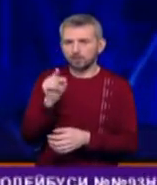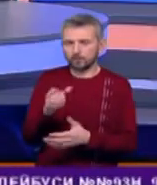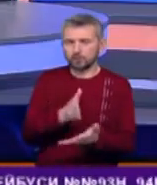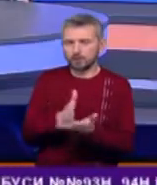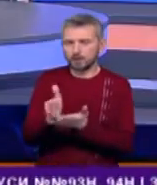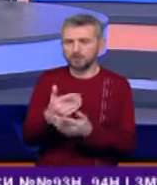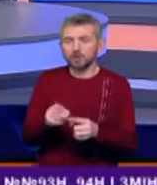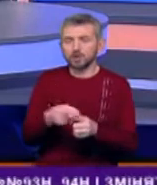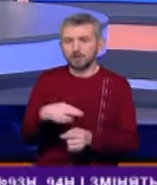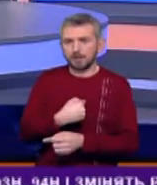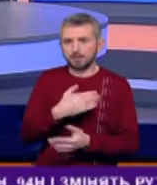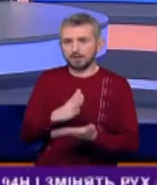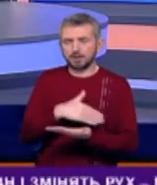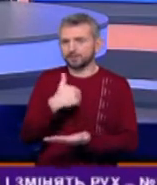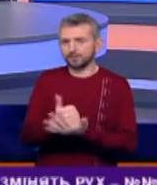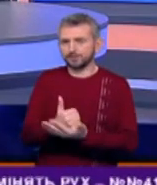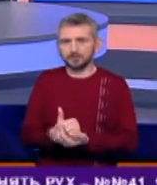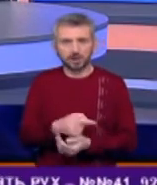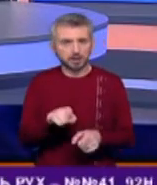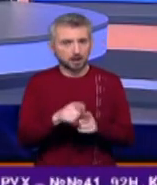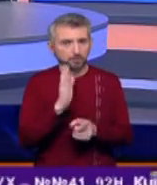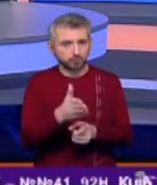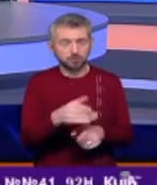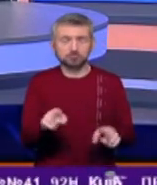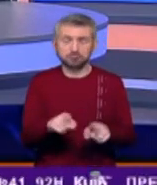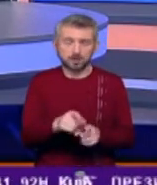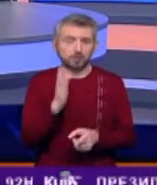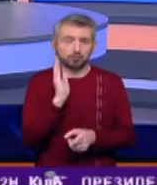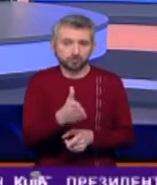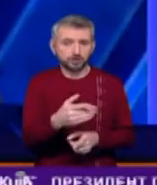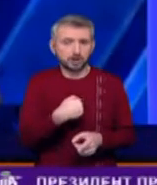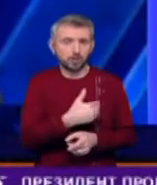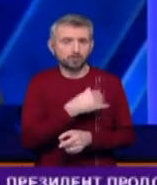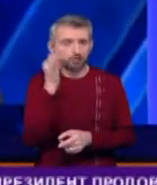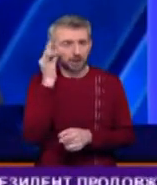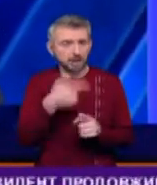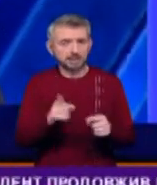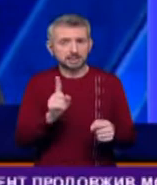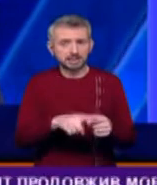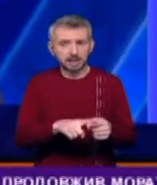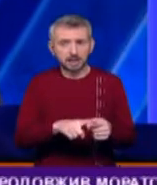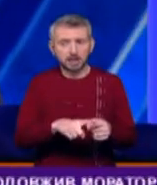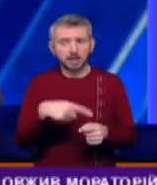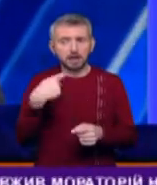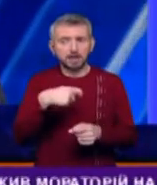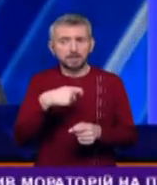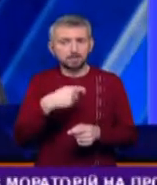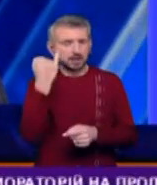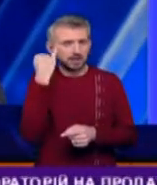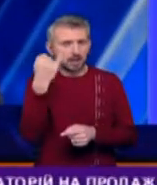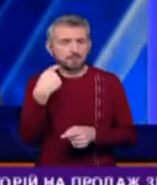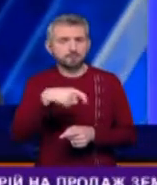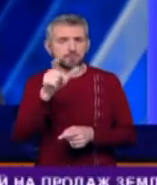в цьому напрямку. І це для мене це є константа. А це так і буде? Так і буде. Тим більше я хочу нагадати, що це якраз ідея президента Петра Порошенка